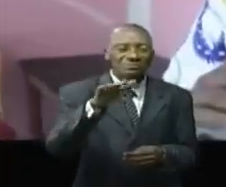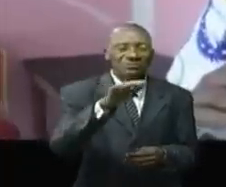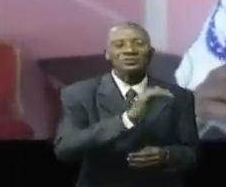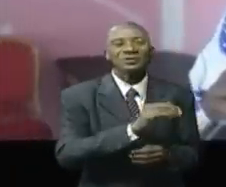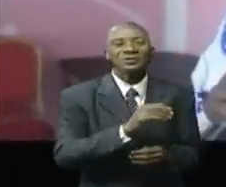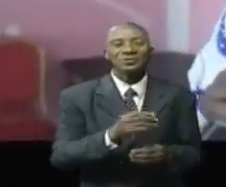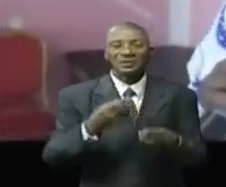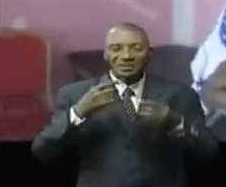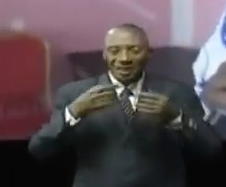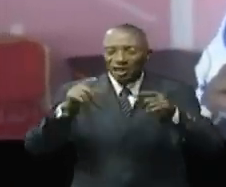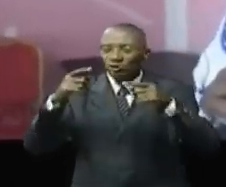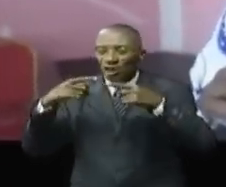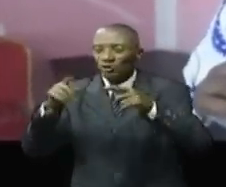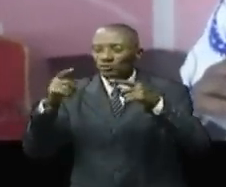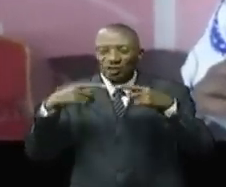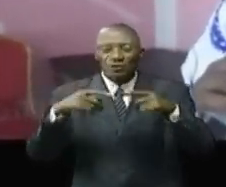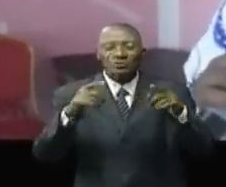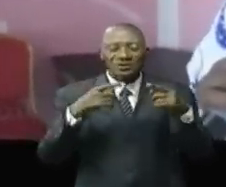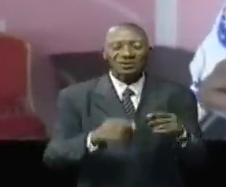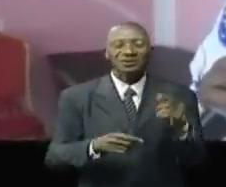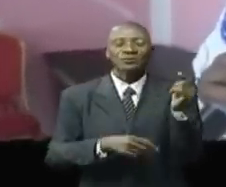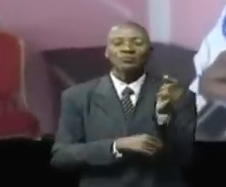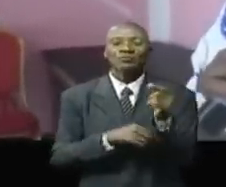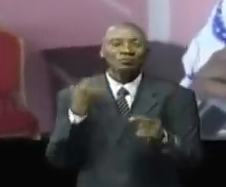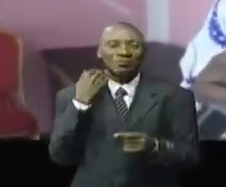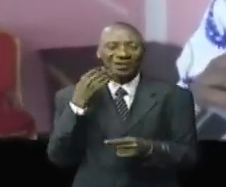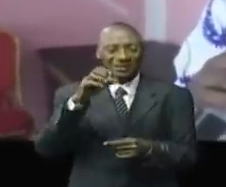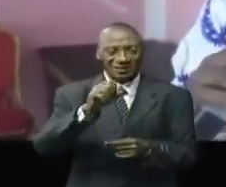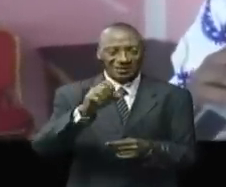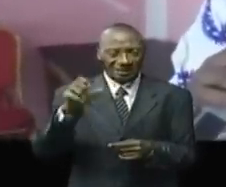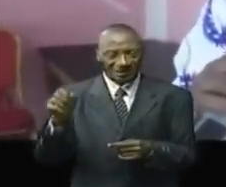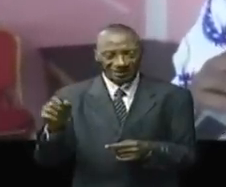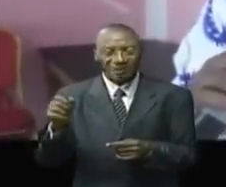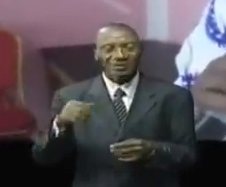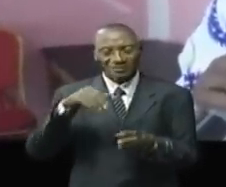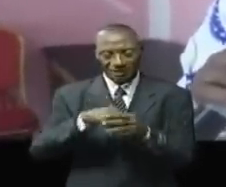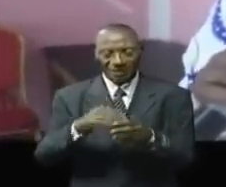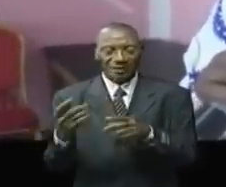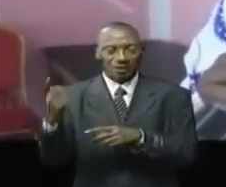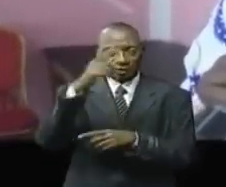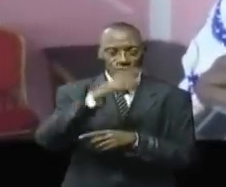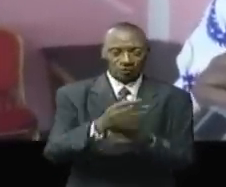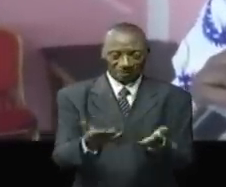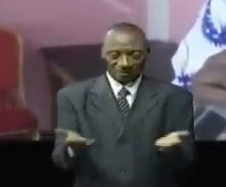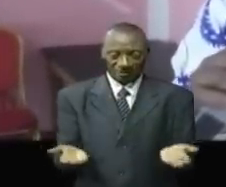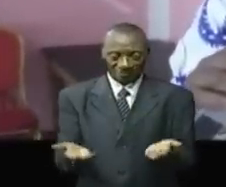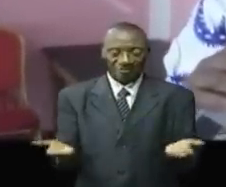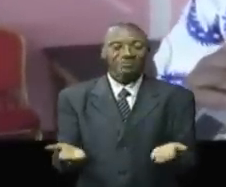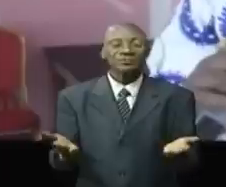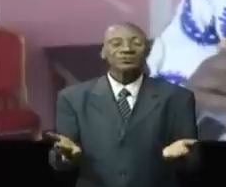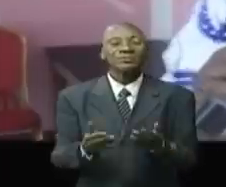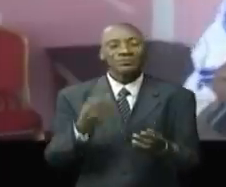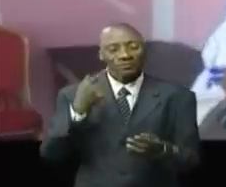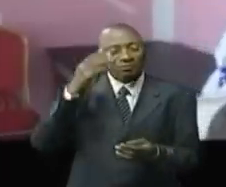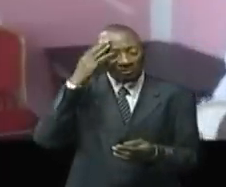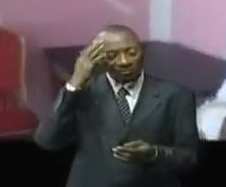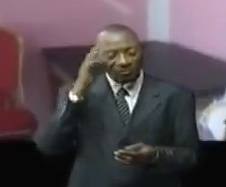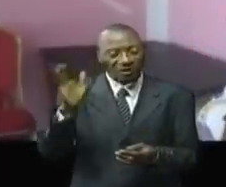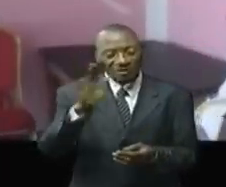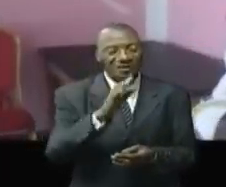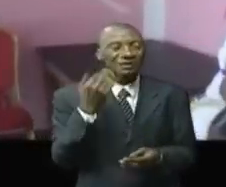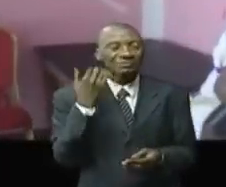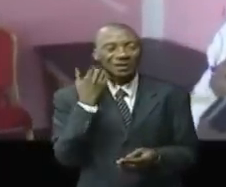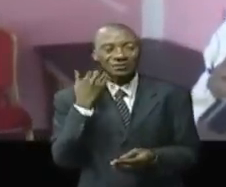drépanocytose auprès de la jeunesse par son intégration dans le programme éducatif. L'appui à